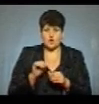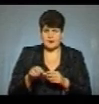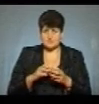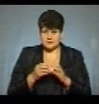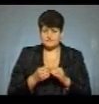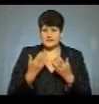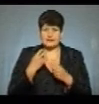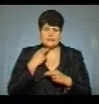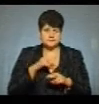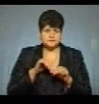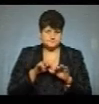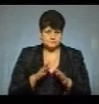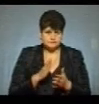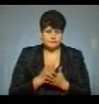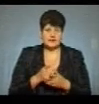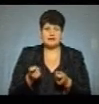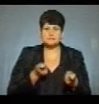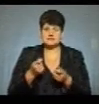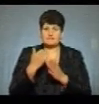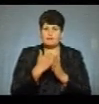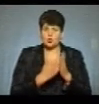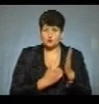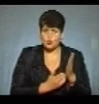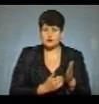декілька кримінальних проваджень, адміністративні протоколи.